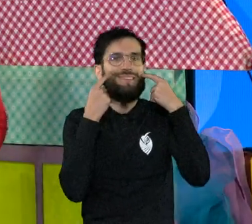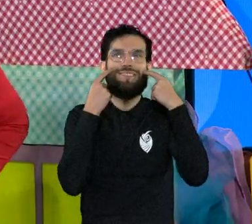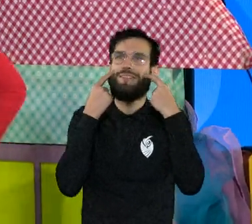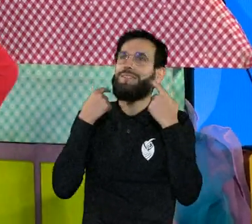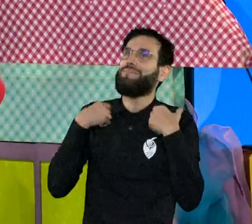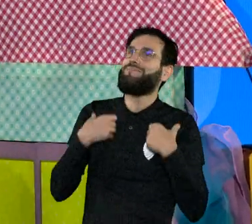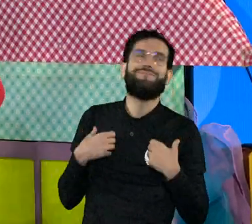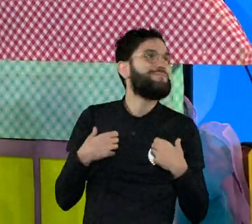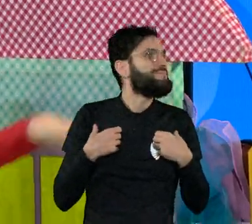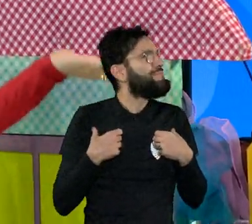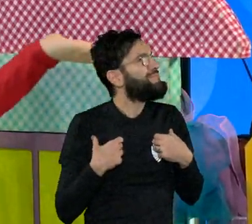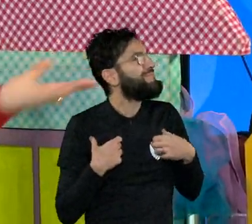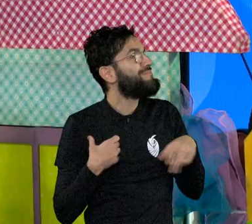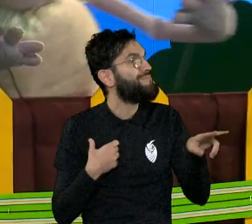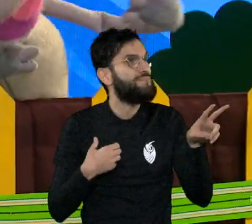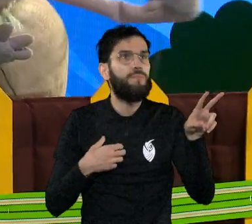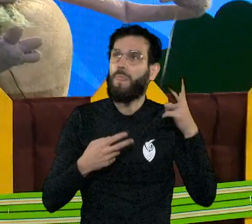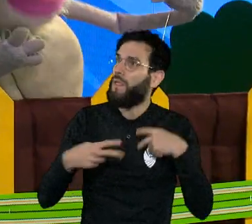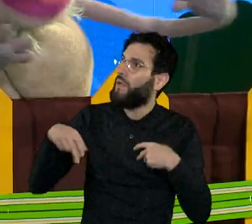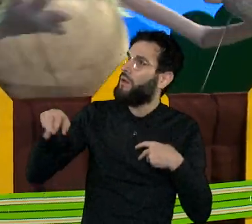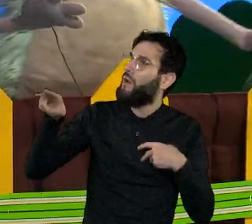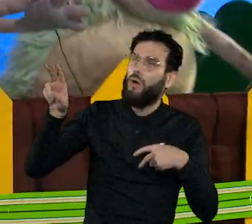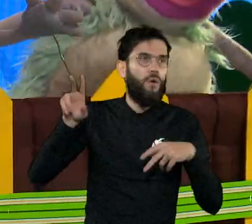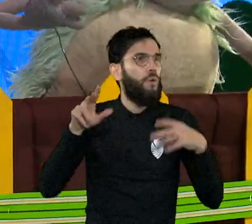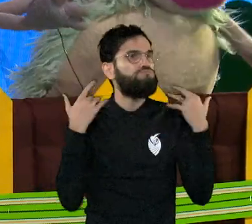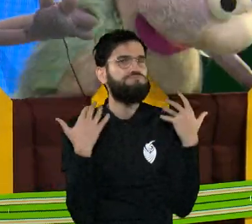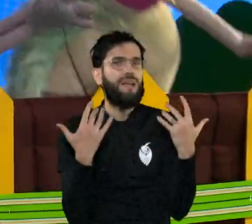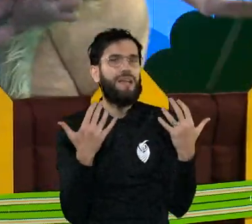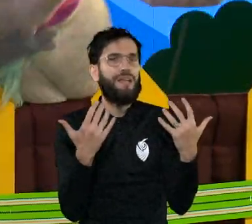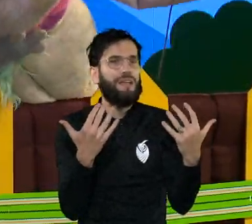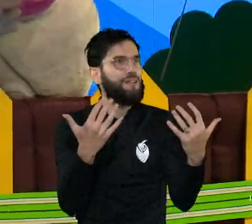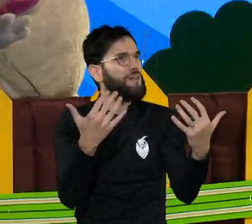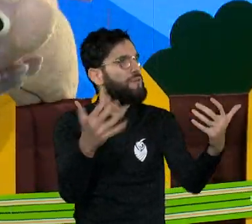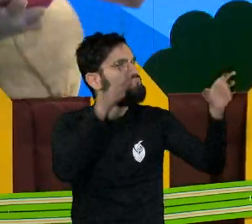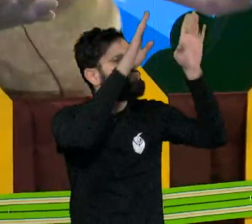ten na cestu, ti stačí, pretože v prírode tá